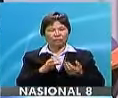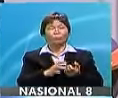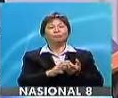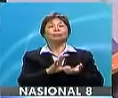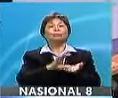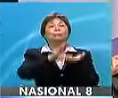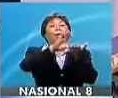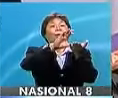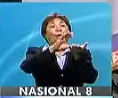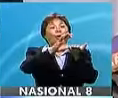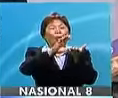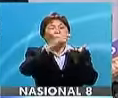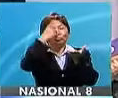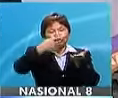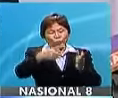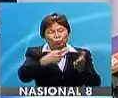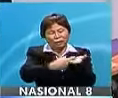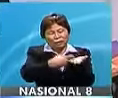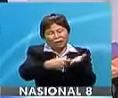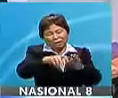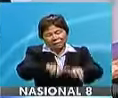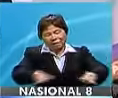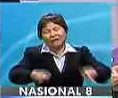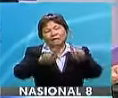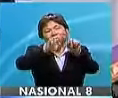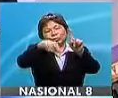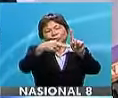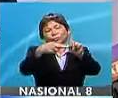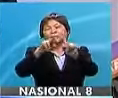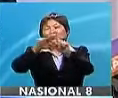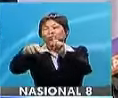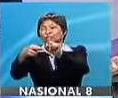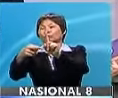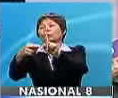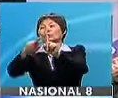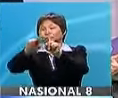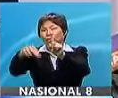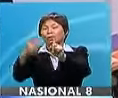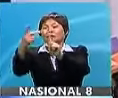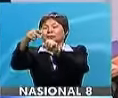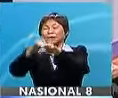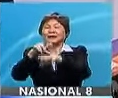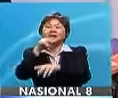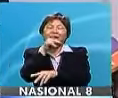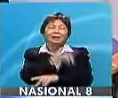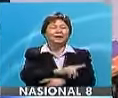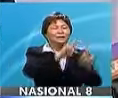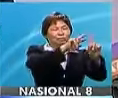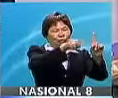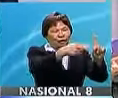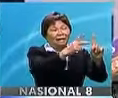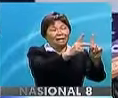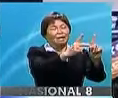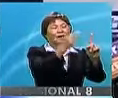khas untuk tiket kanak-kanak sebanyak 1,000 kepada Kedah dan 1,000 kepada pasukan